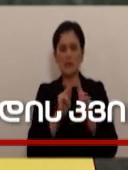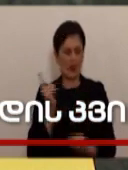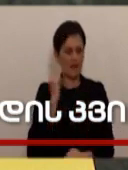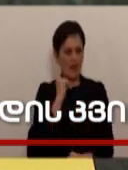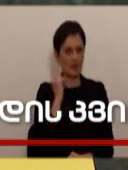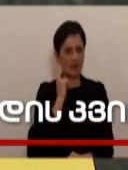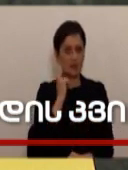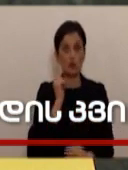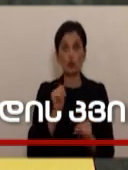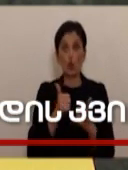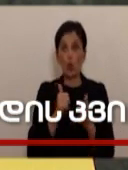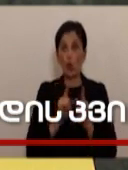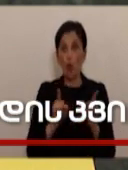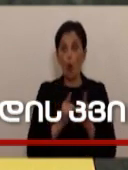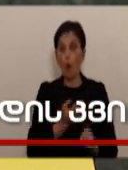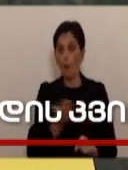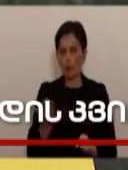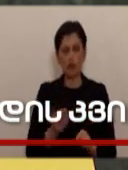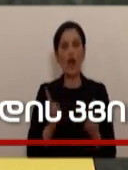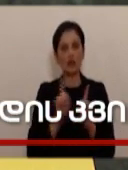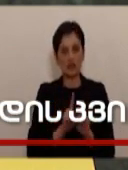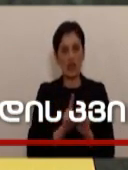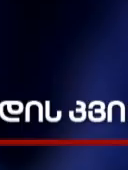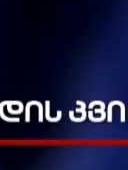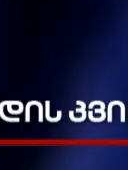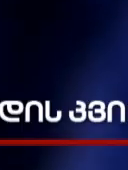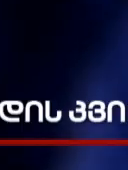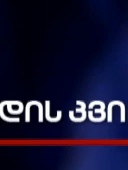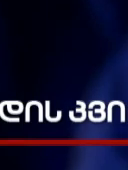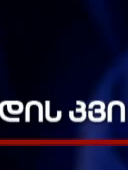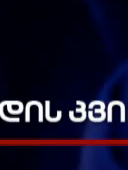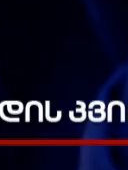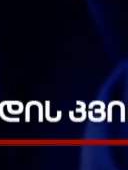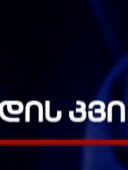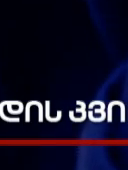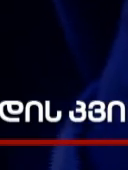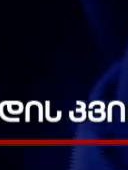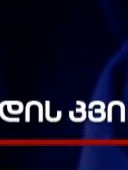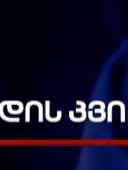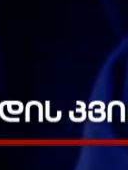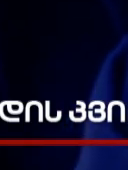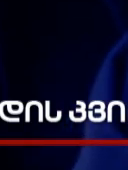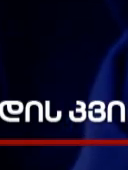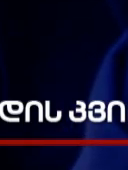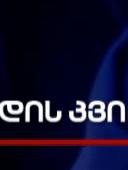esmis, rogurts. Opoziție spre dana sebe, samțu harud ucrainist taurubis spre dana.